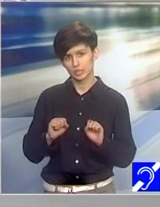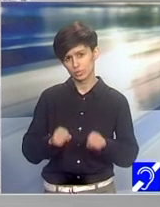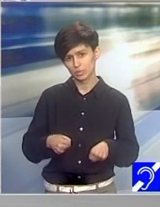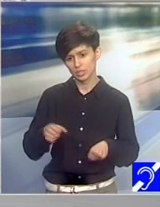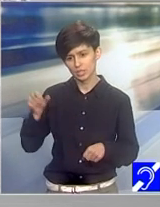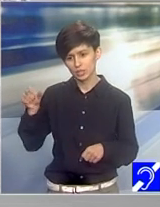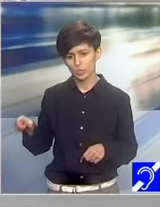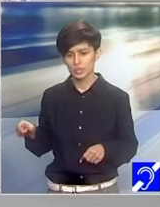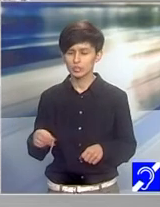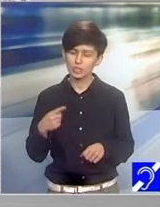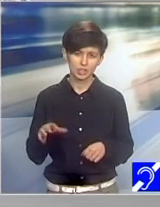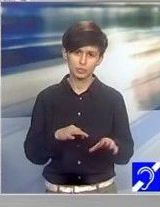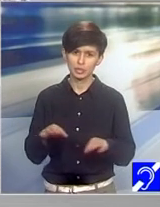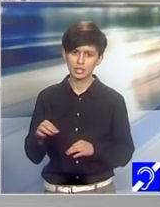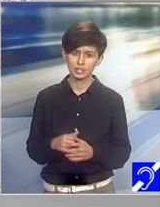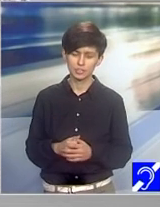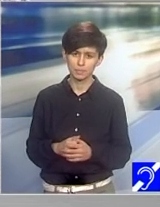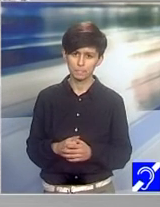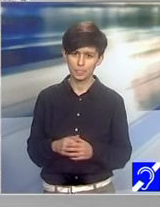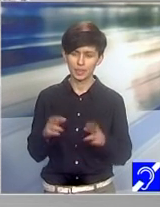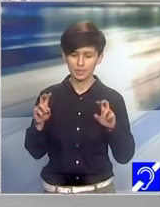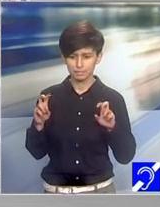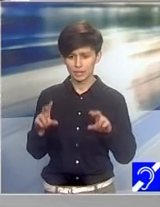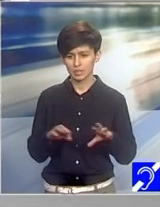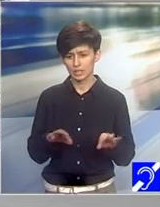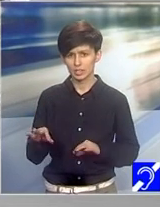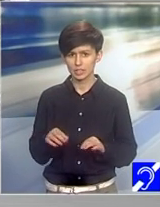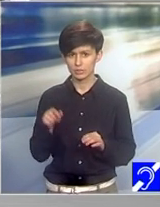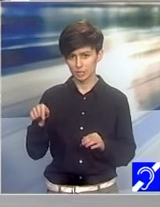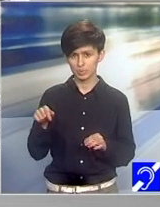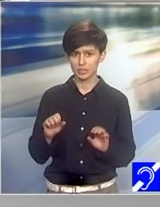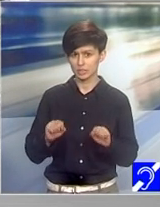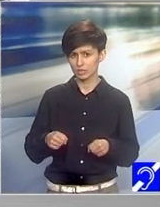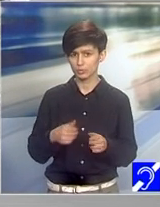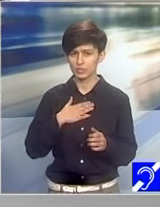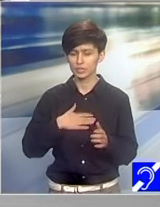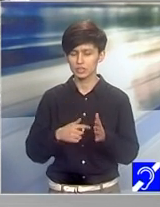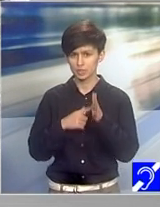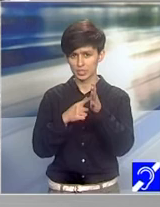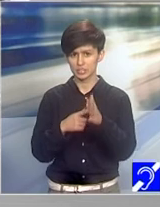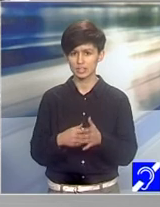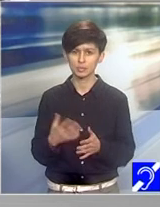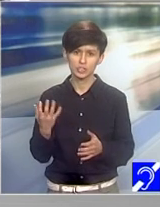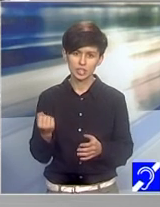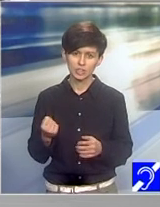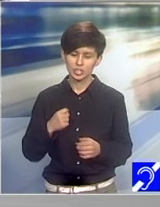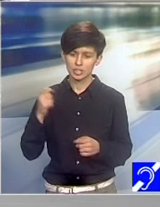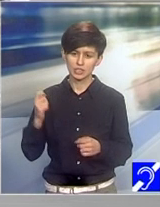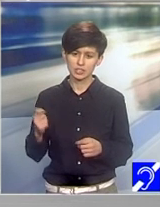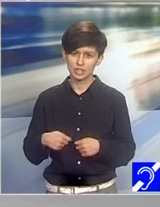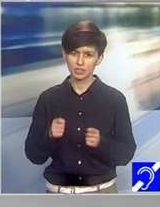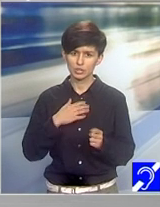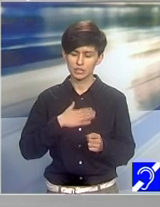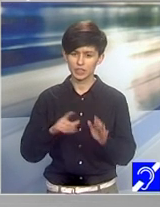alegere. Alegându-te pe tine, domn, am voit să arătăm lumei aceea ce toată țara dorește. La legi noi, om